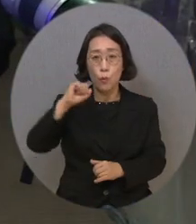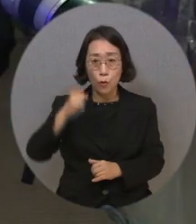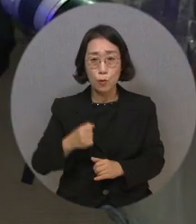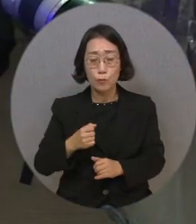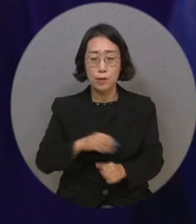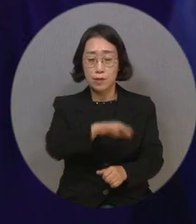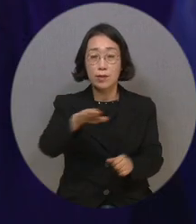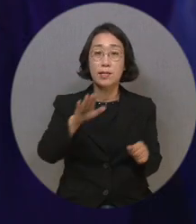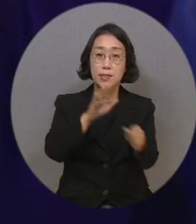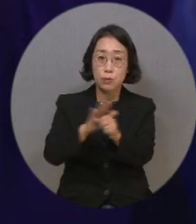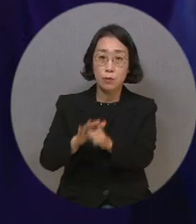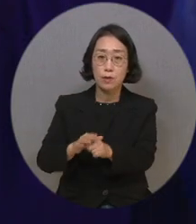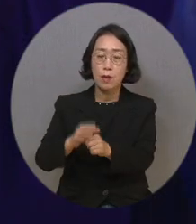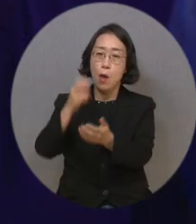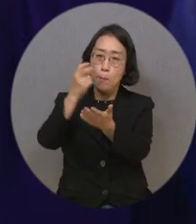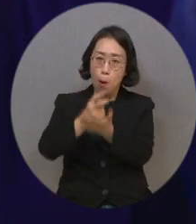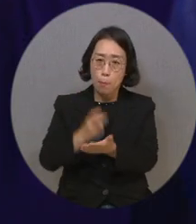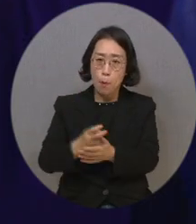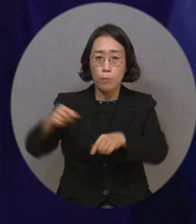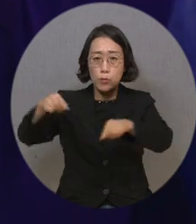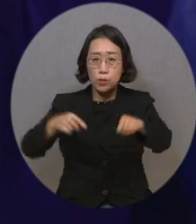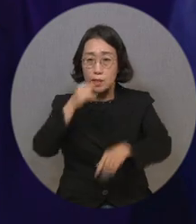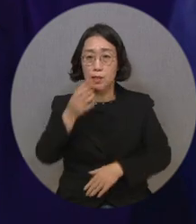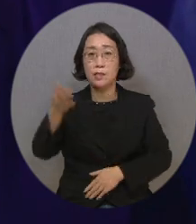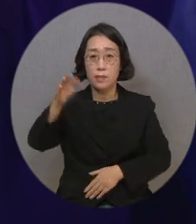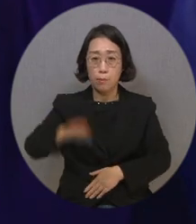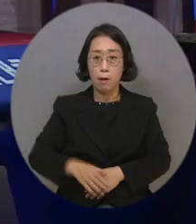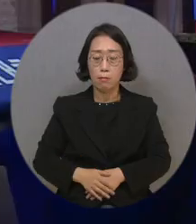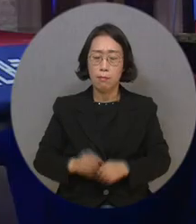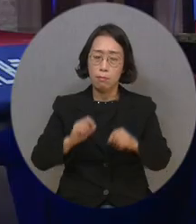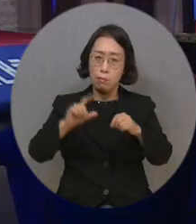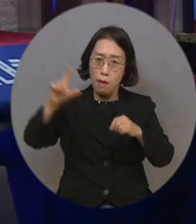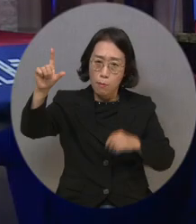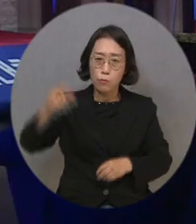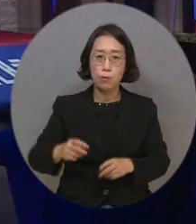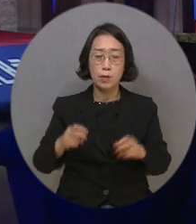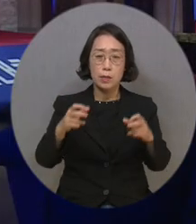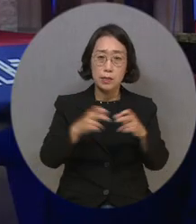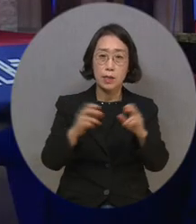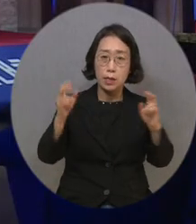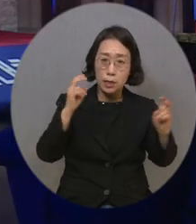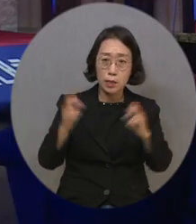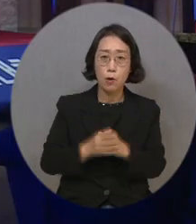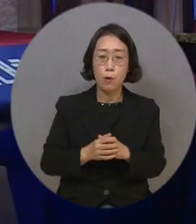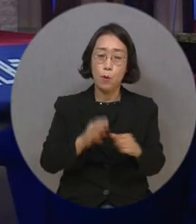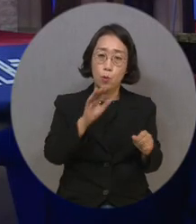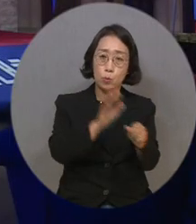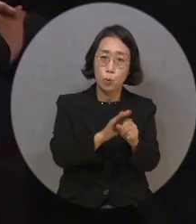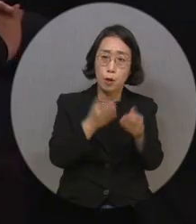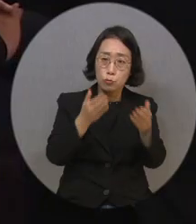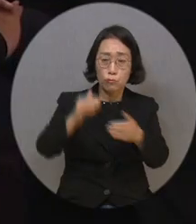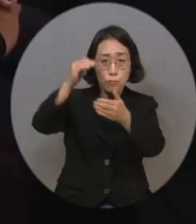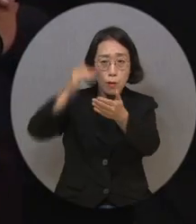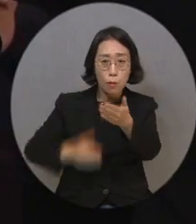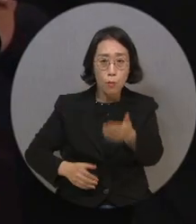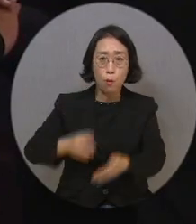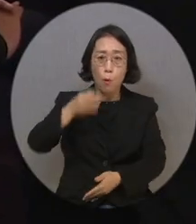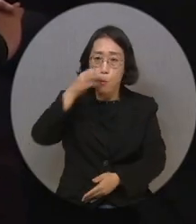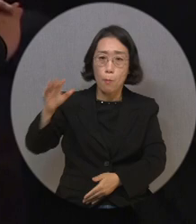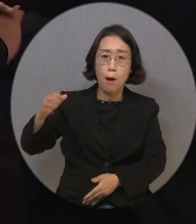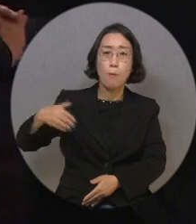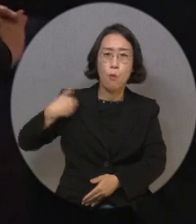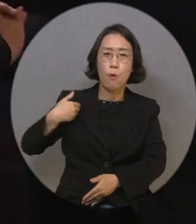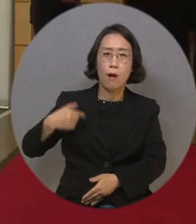지원하기 위한 여러 정책들이 시행되고 있지만 대다수가 장애인 기업 활동 지원 정책에 대해 모르는 것으로